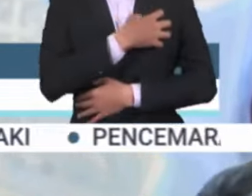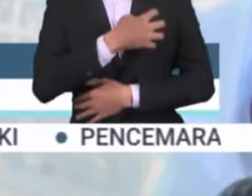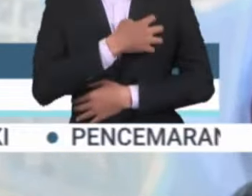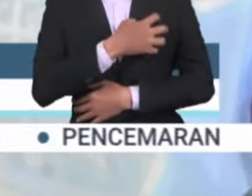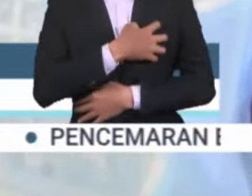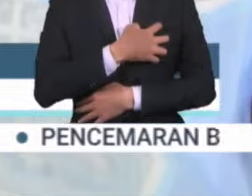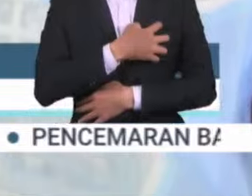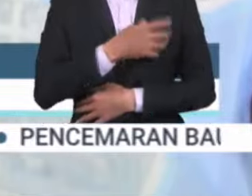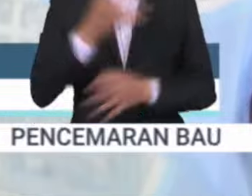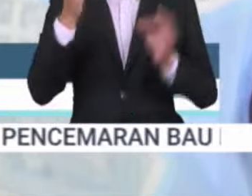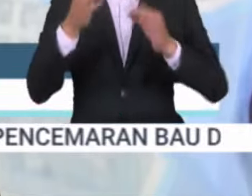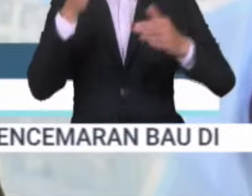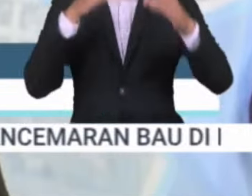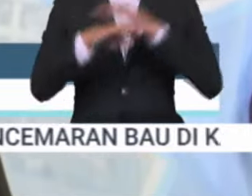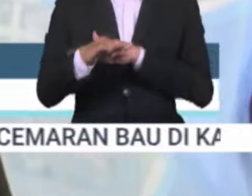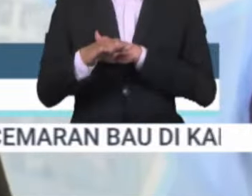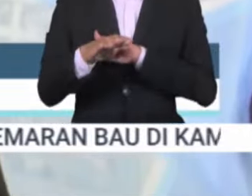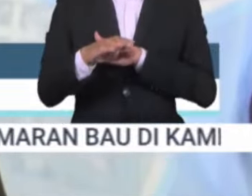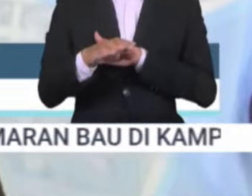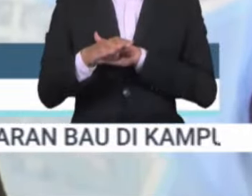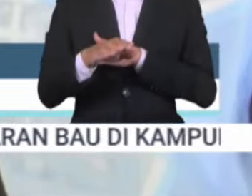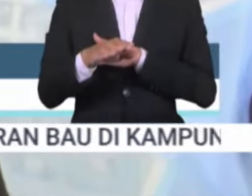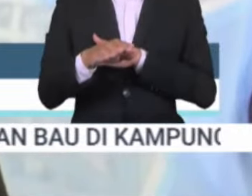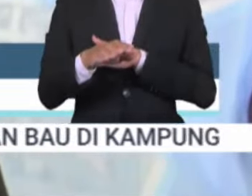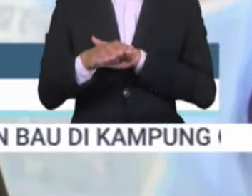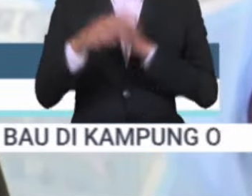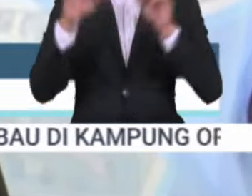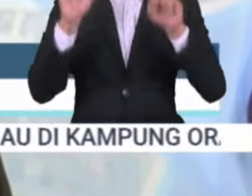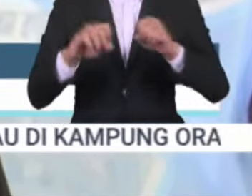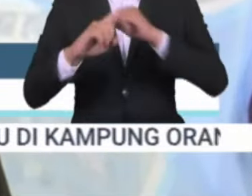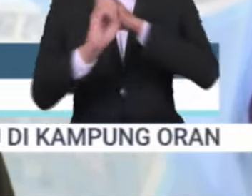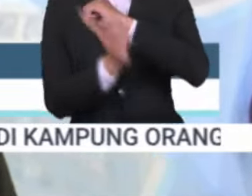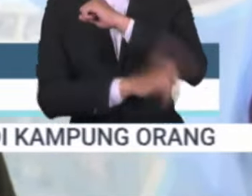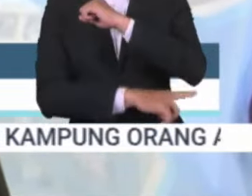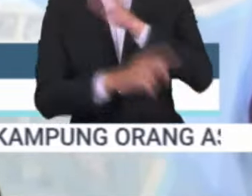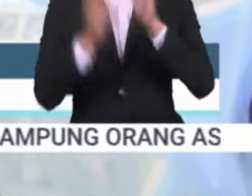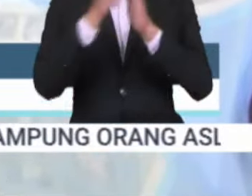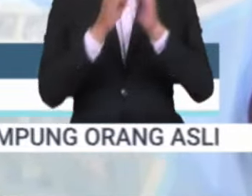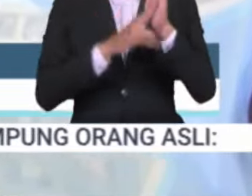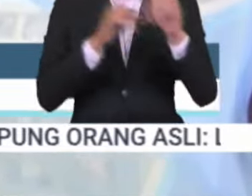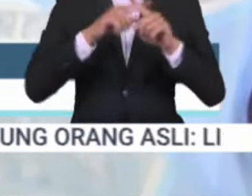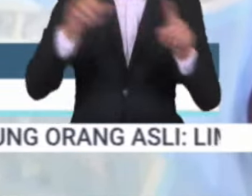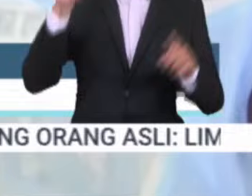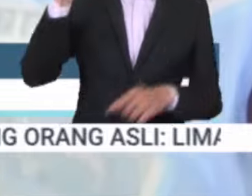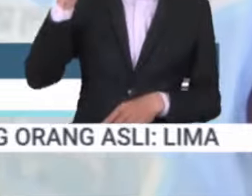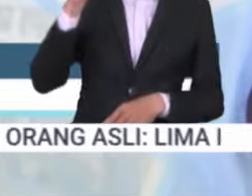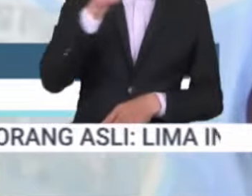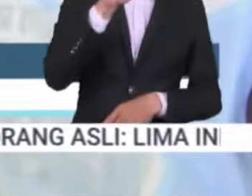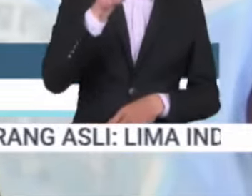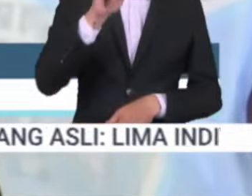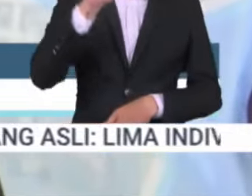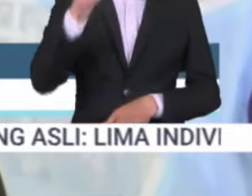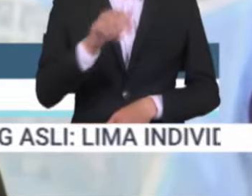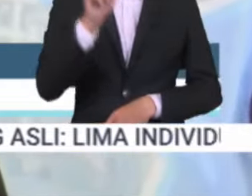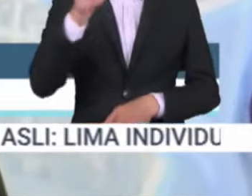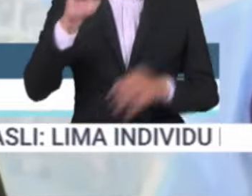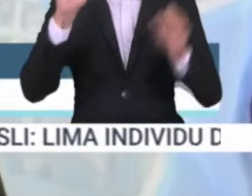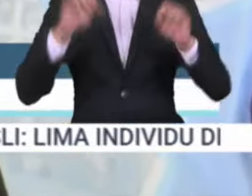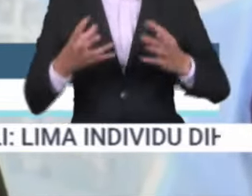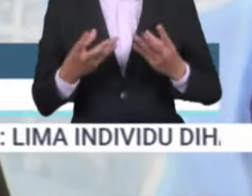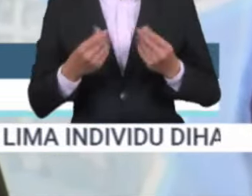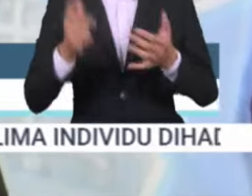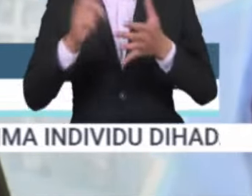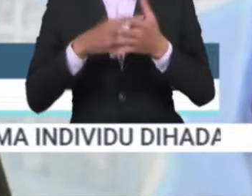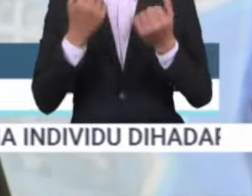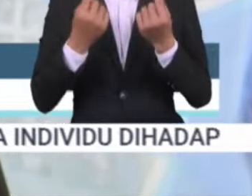mereka masuk, mereka akan dikenakan tindakan undang-undang lah. Tapi insyaAllah bila unjam tu dapat diselesaikan dalam mula sebelah